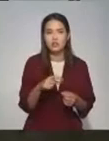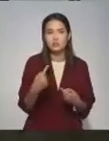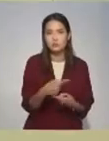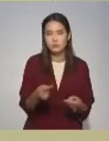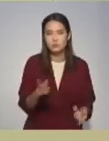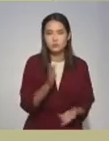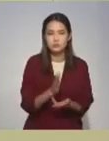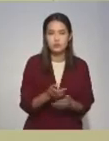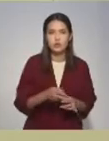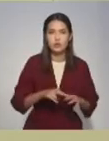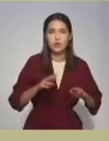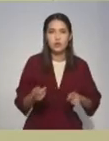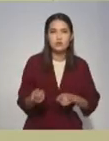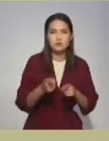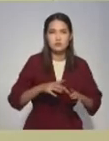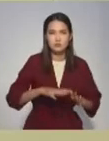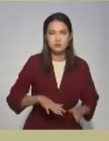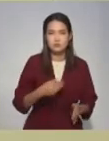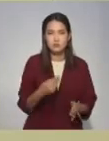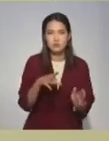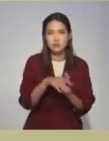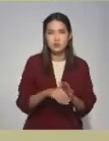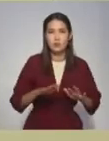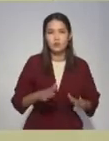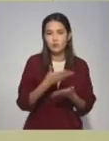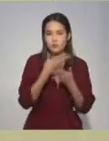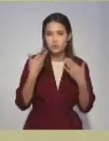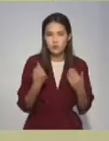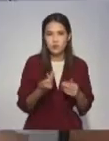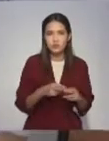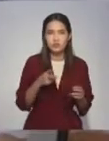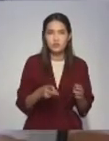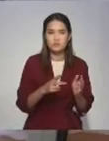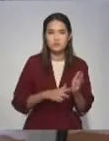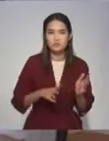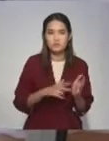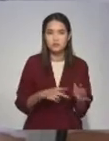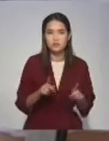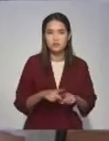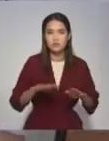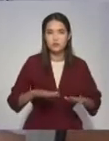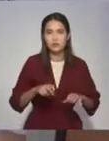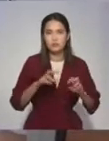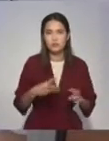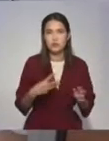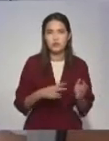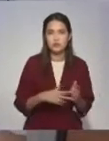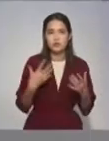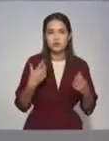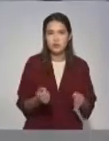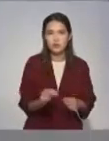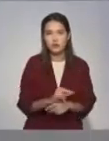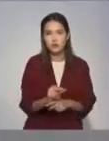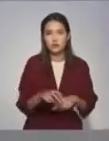оларды емдейтін орын жоқ. Осылай деген ішкі істер министрі елімізде 778 төсек орынға арналған 35 сауықтыру орталығы